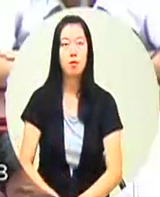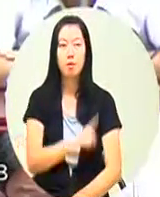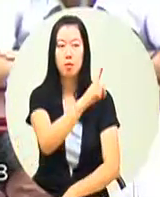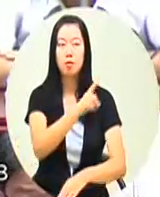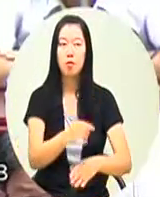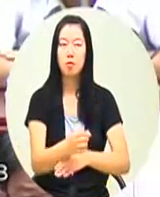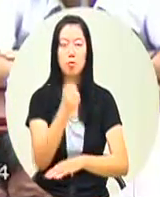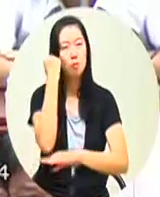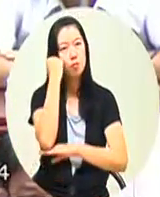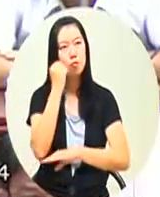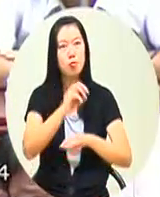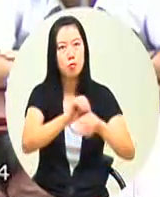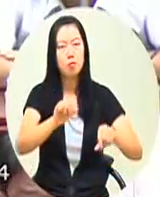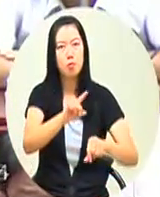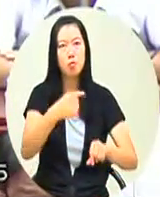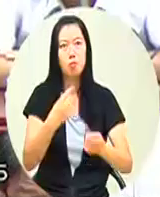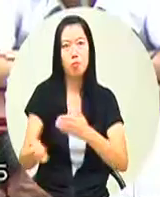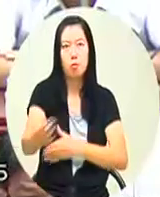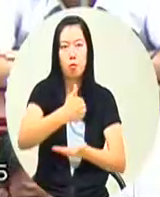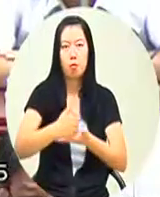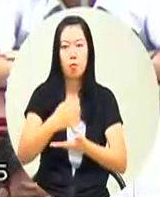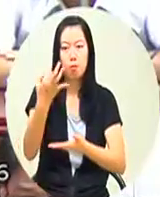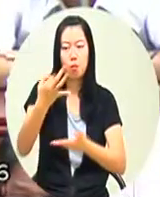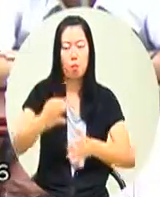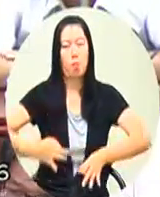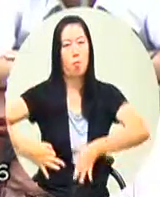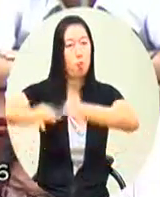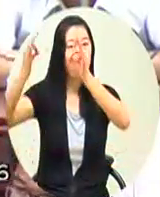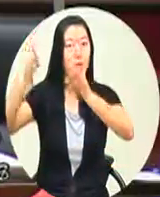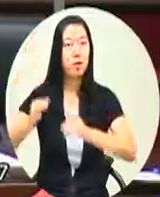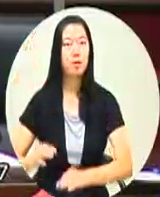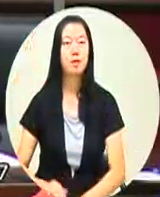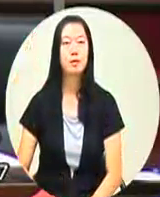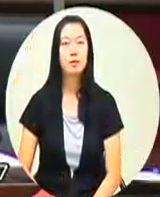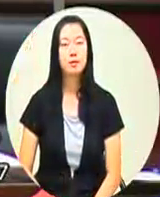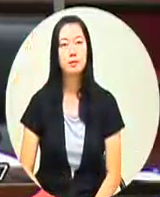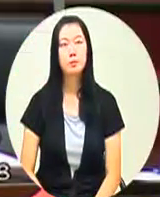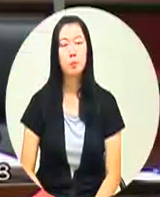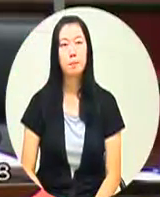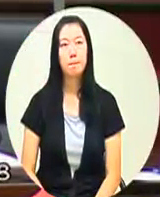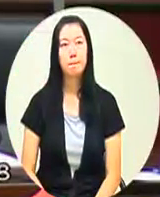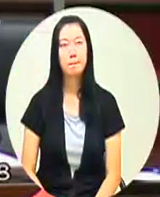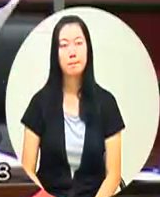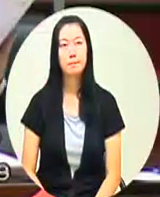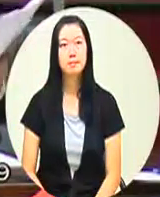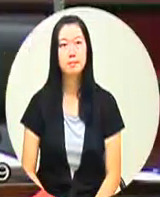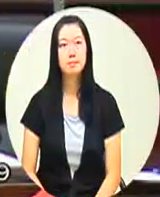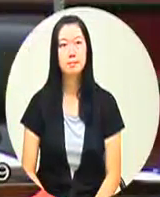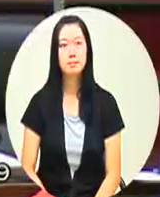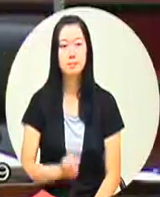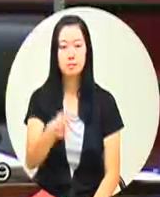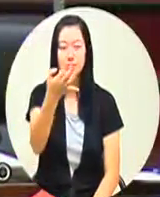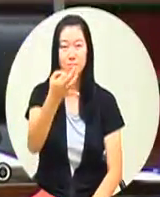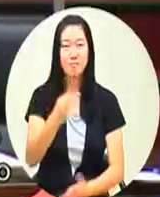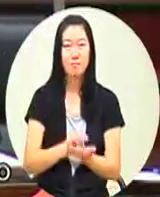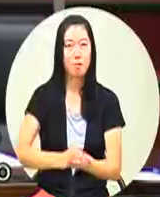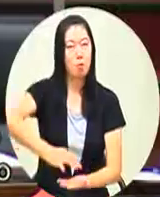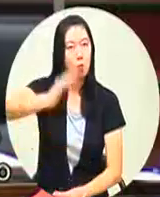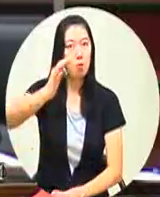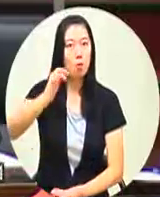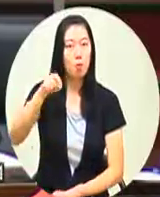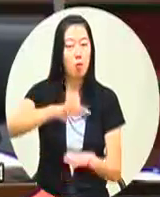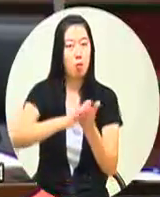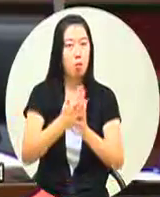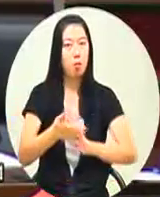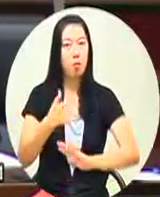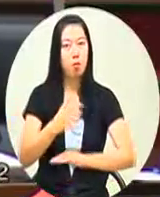搞征收料啊，等下价格暴涨，来请坐，好，你请坐，价格的暴涨啊，所以变成我给你